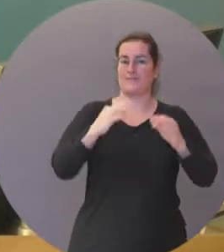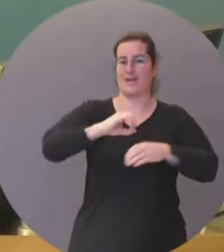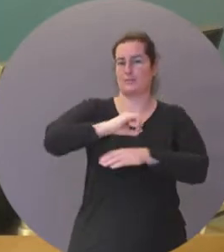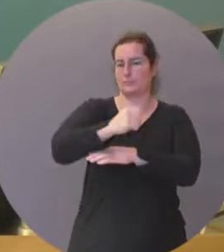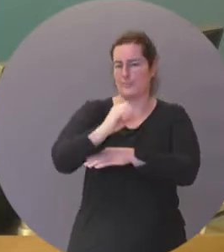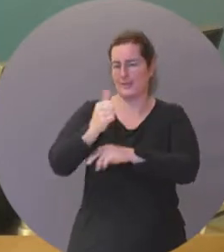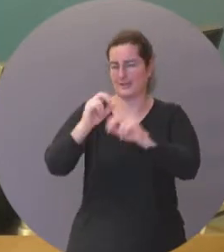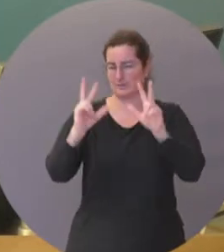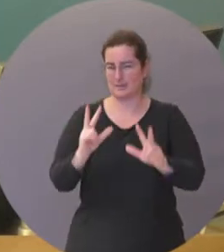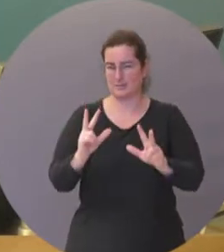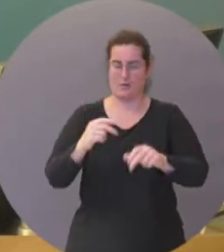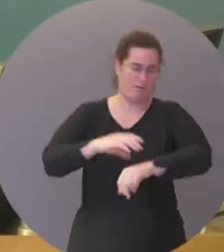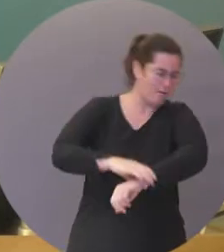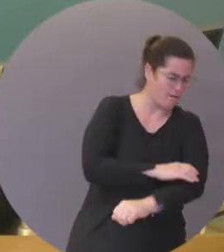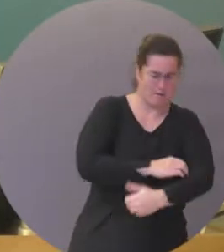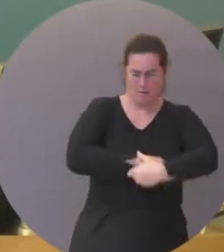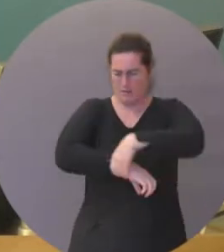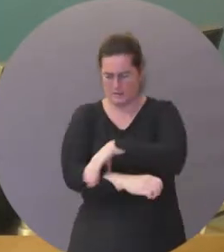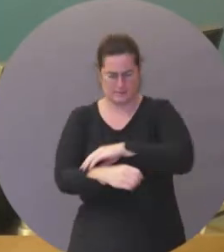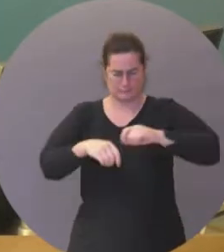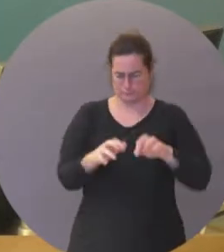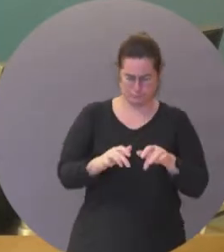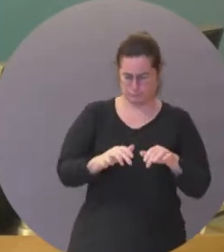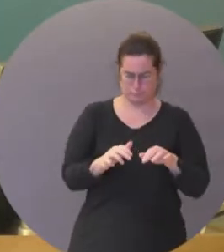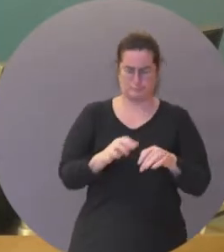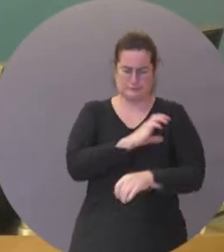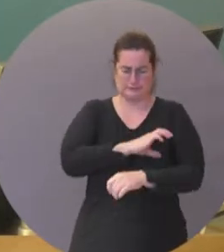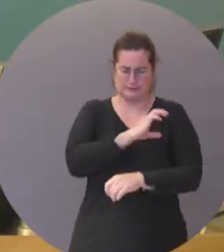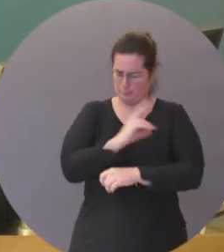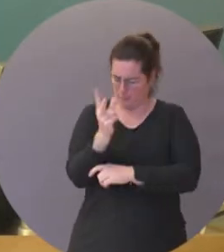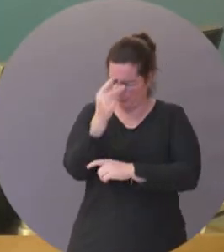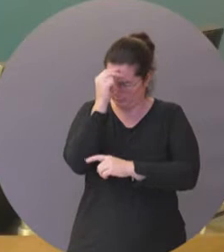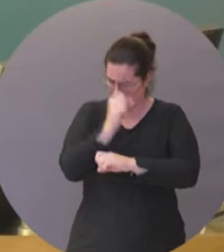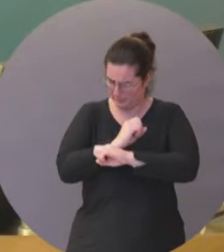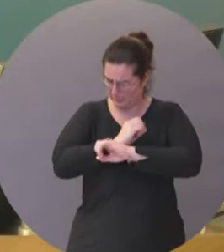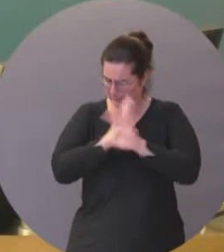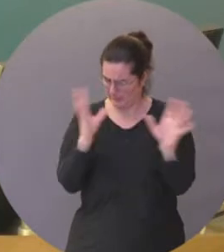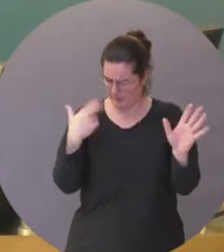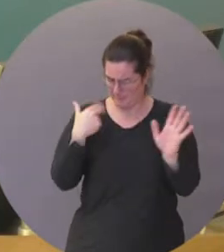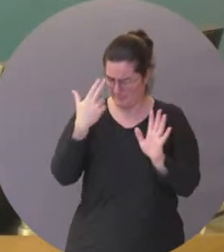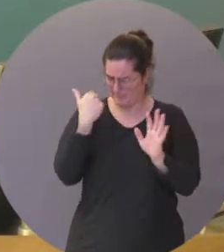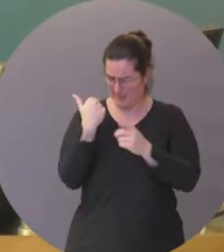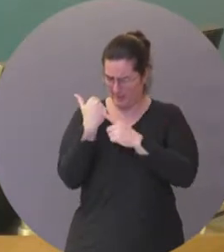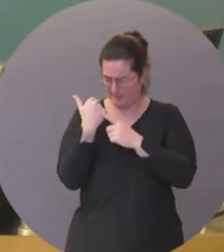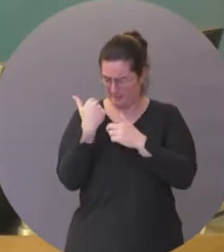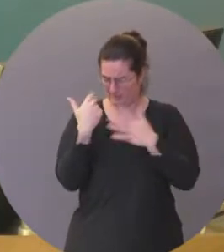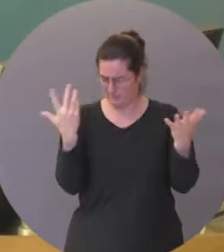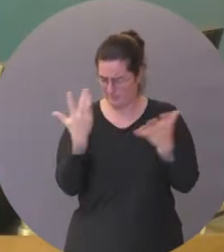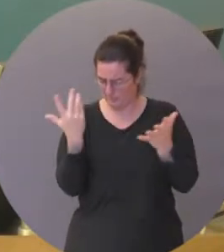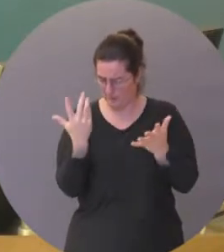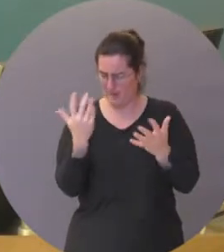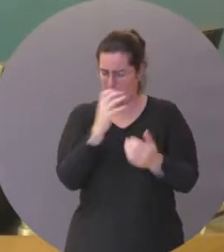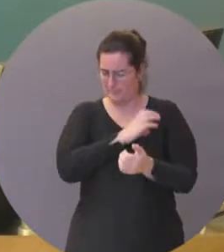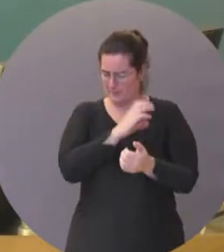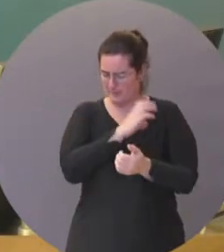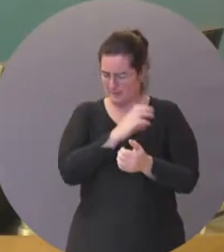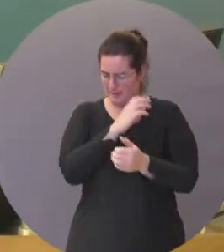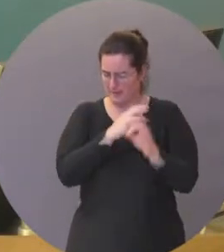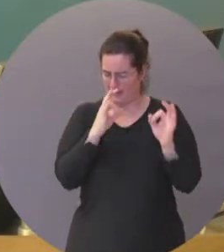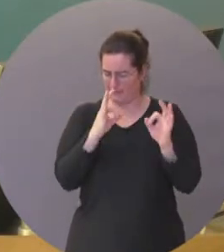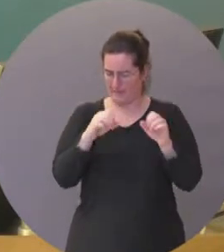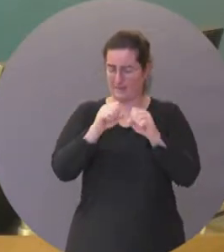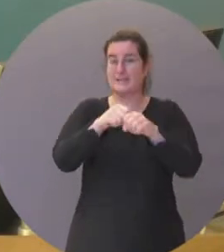se sont mis à la tâche pour comprendre ce qu'il s'était passé et reconstruire brique par briques nos architectures